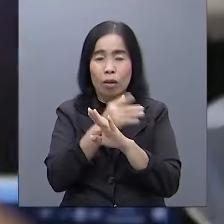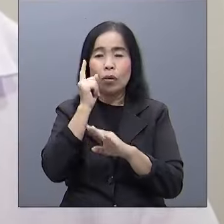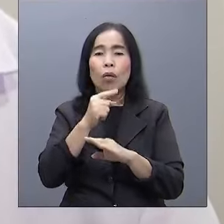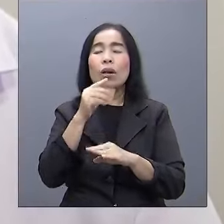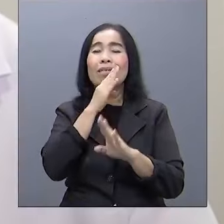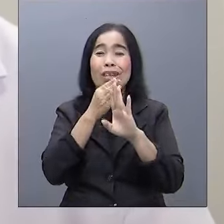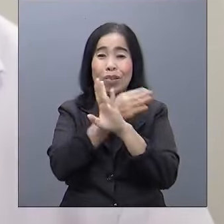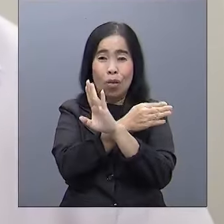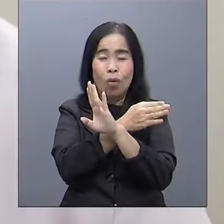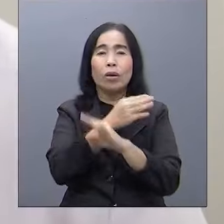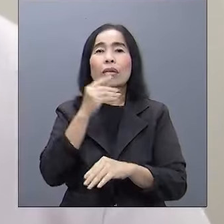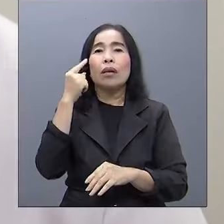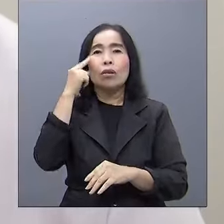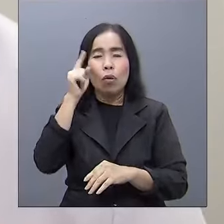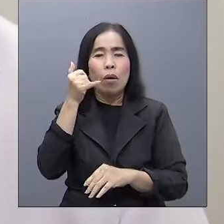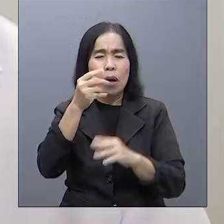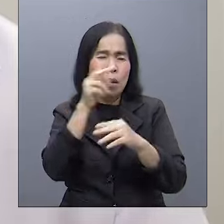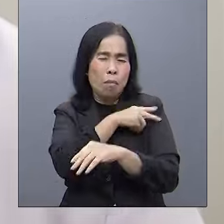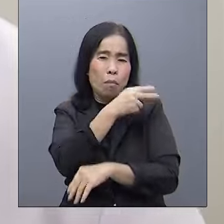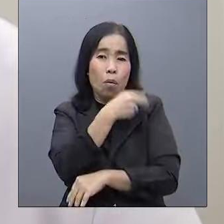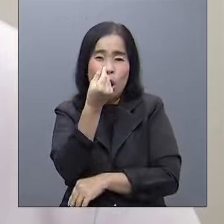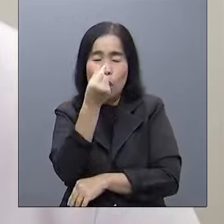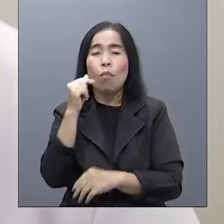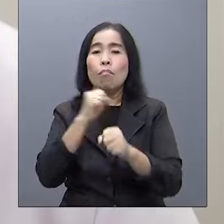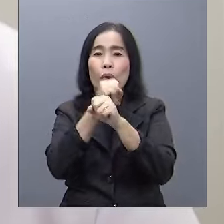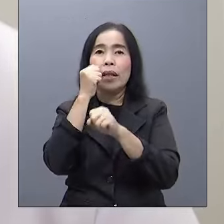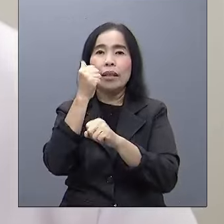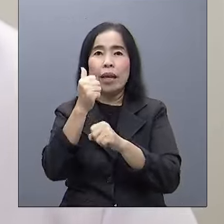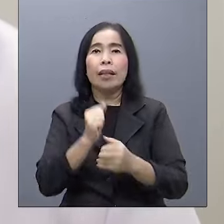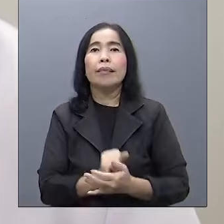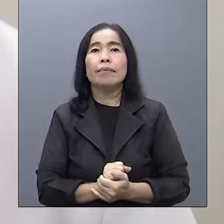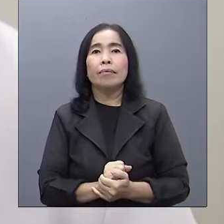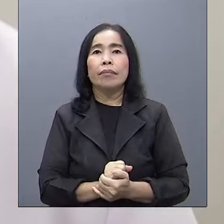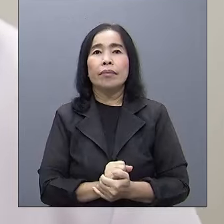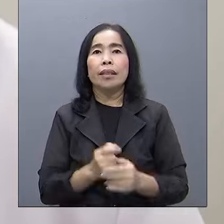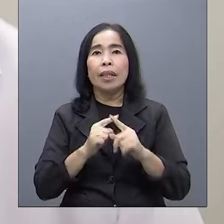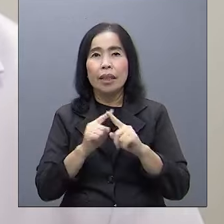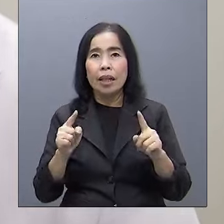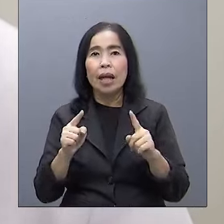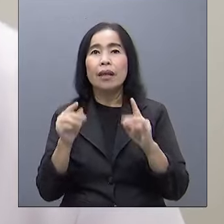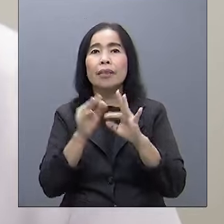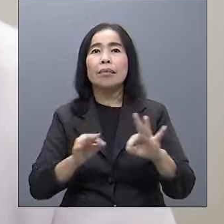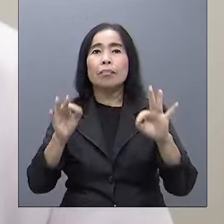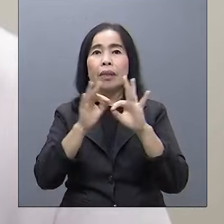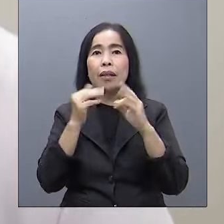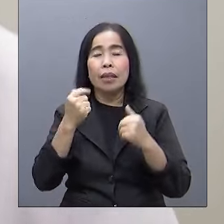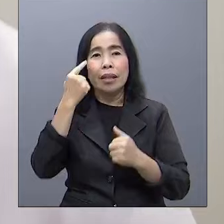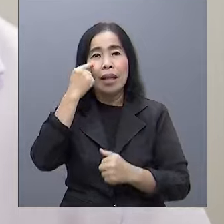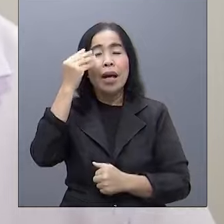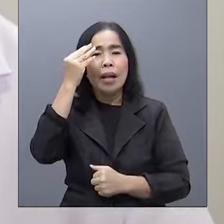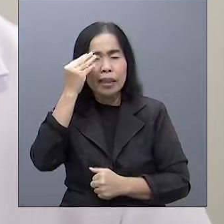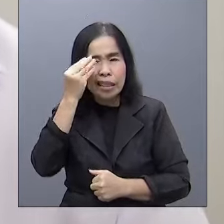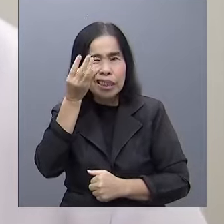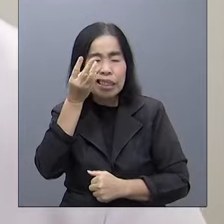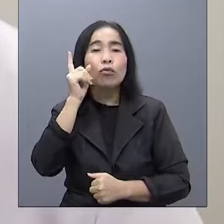ได้โดยการยิงเลเซอร์เท่านั้นเองนะครับก็ดีแล้วไม่มีอะไรอย่างเงี้ยครับดังนั้นมันเลยเป็นเหตุว่าพอมีวุ้นตาเสื่อมมาตรวจซะหน่อยมาเจอจ